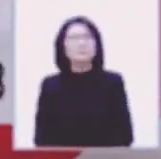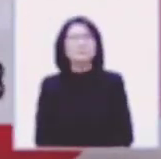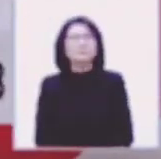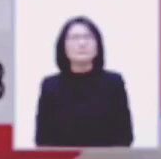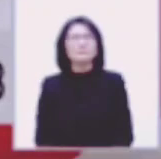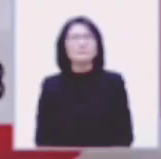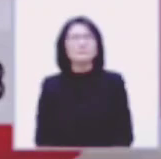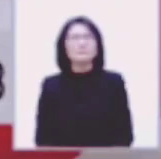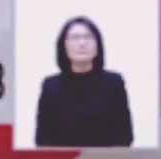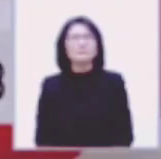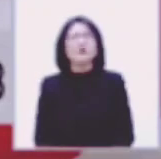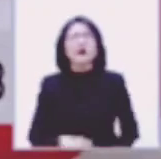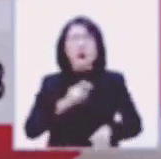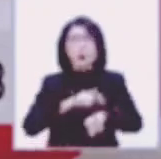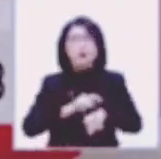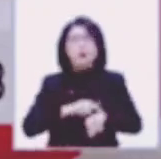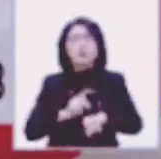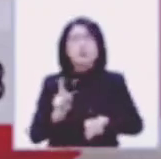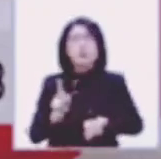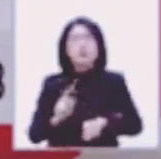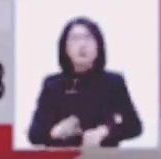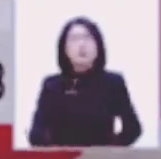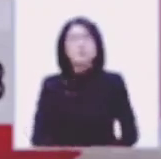Waktunya masih ada, Bapak Gibran, cukup.